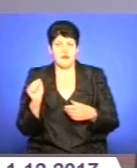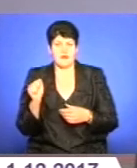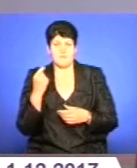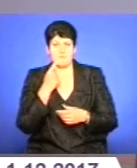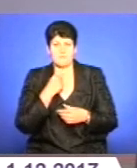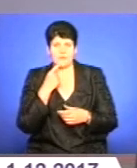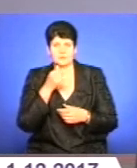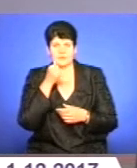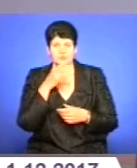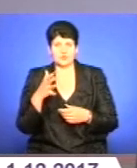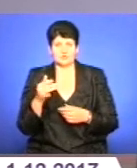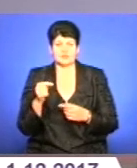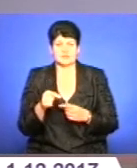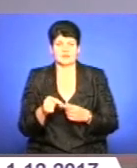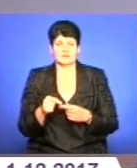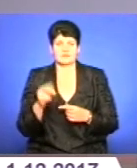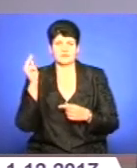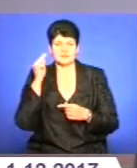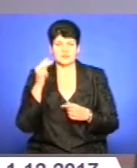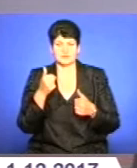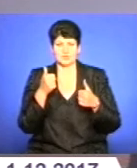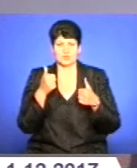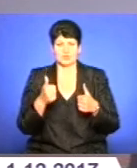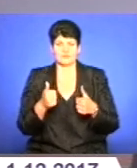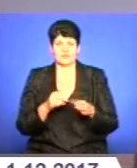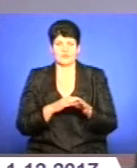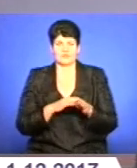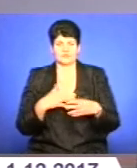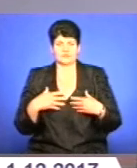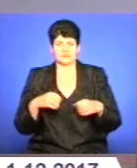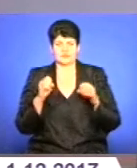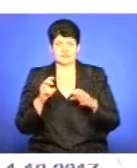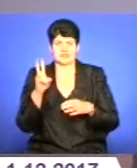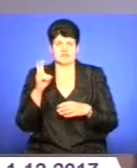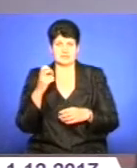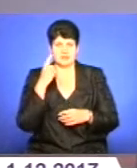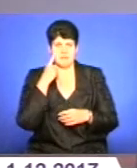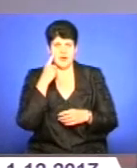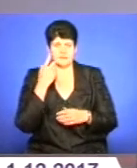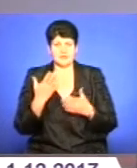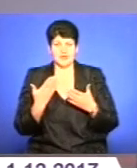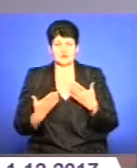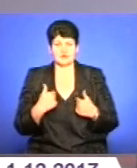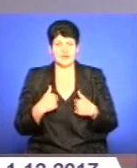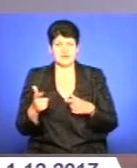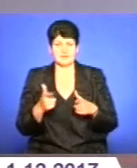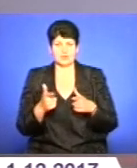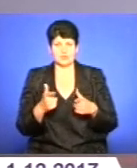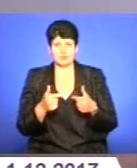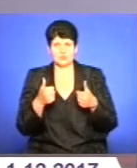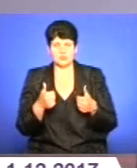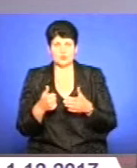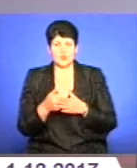ми не зможемо так її скільки вивчити, щоб вилучитися на тих 200 балів. Бо якщо я не підготовлюся